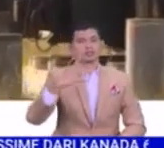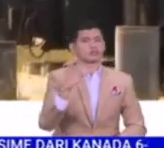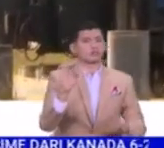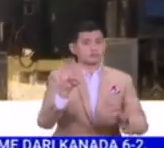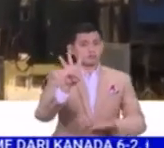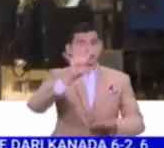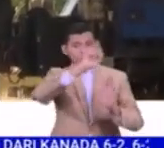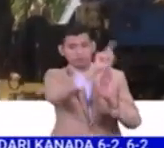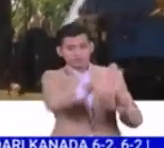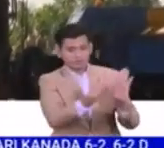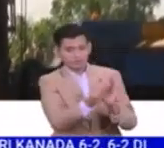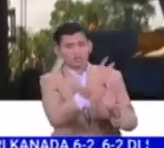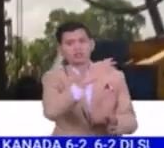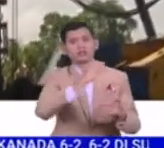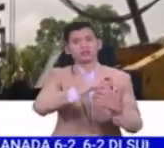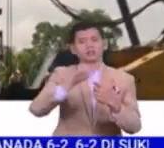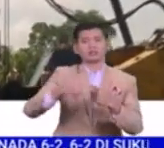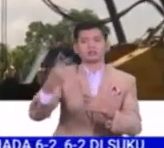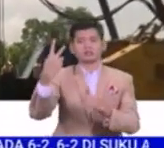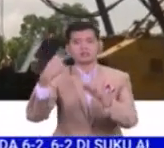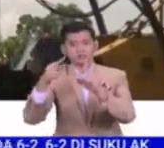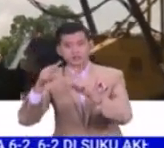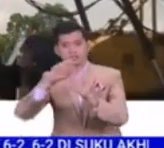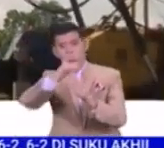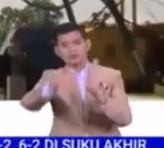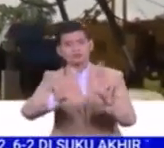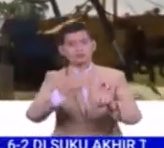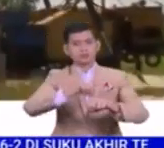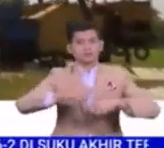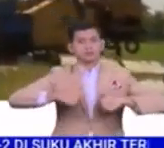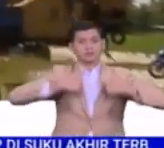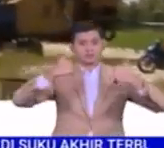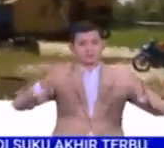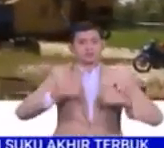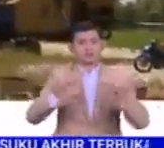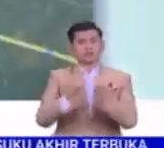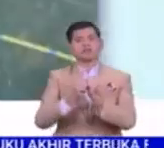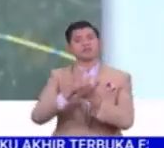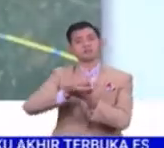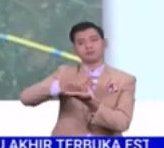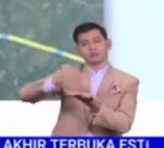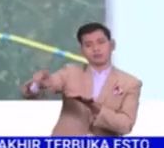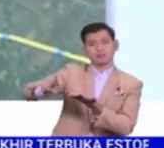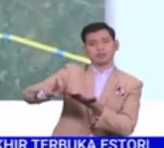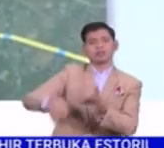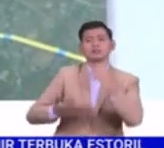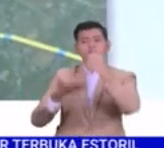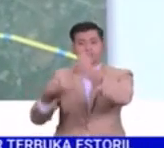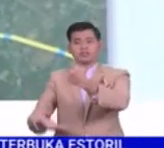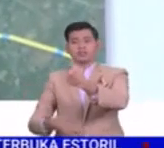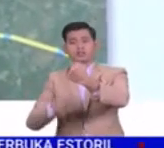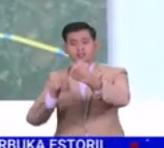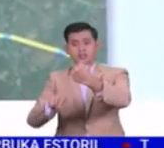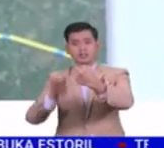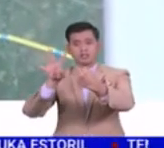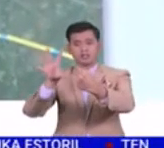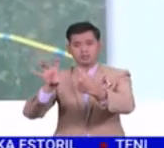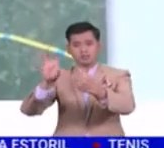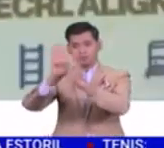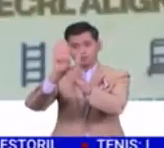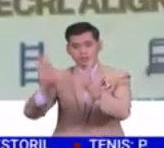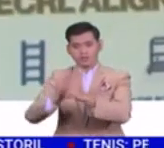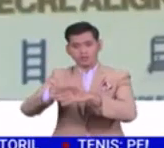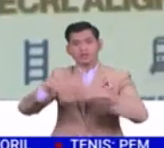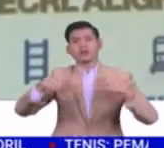darat atau sehingga 12 jam pada musim perayaan. Dengan kos keseluruhan RM50 bilion, laluannya